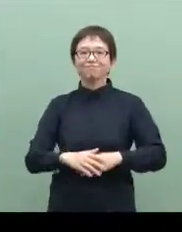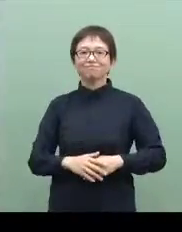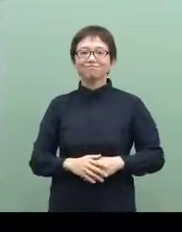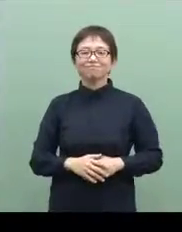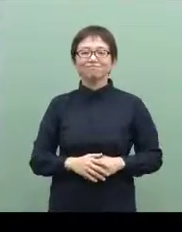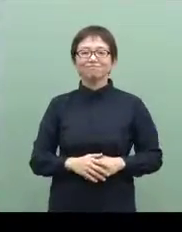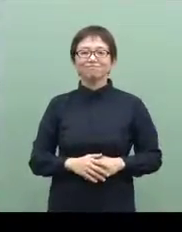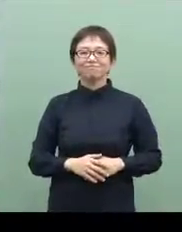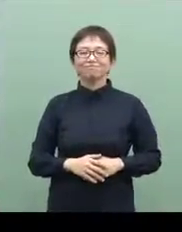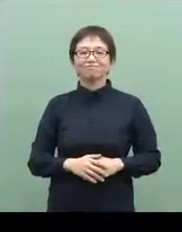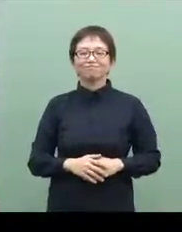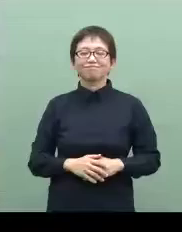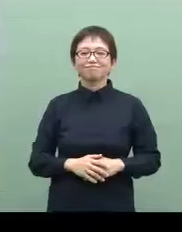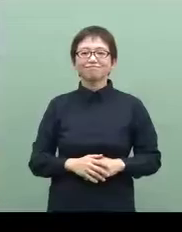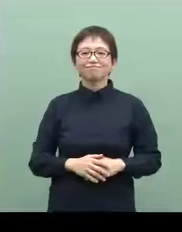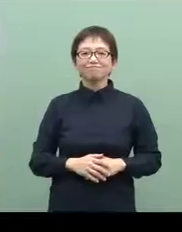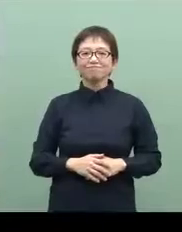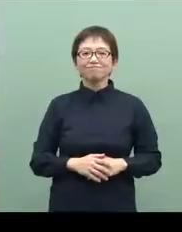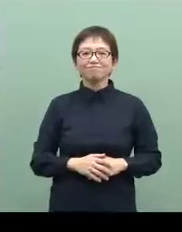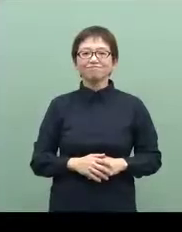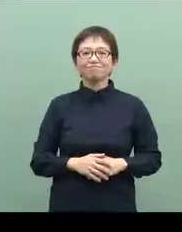ロフェッショナルの広報集団です。